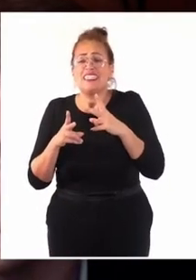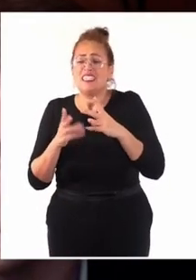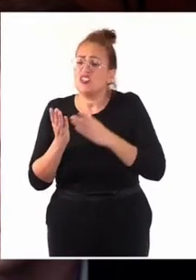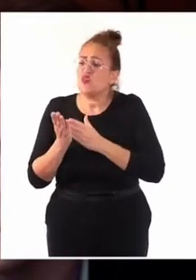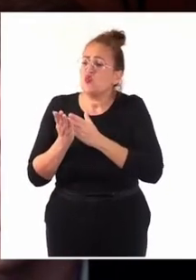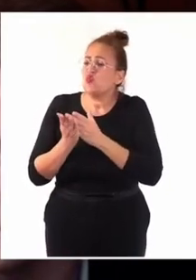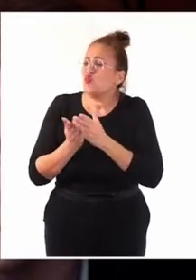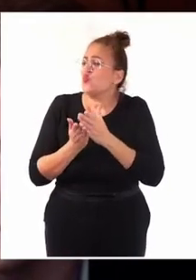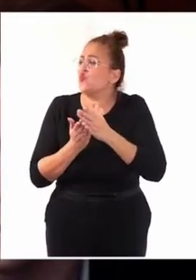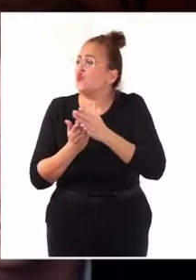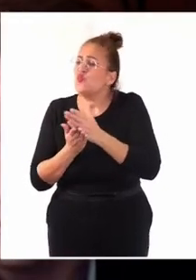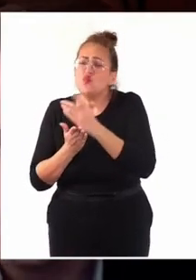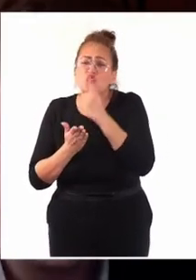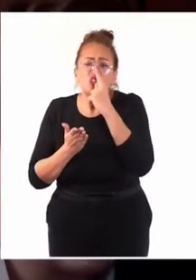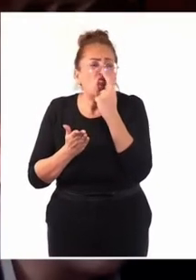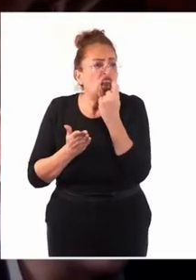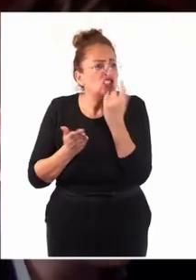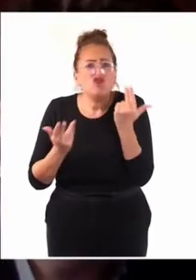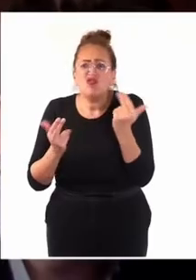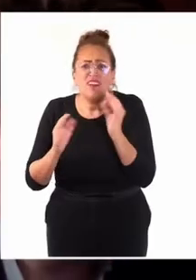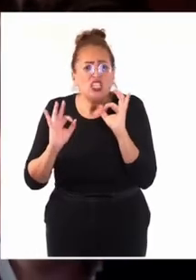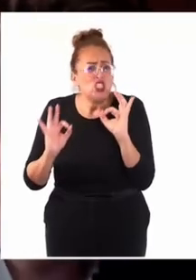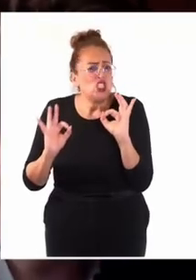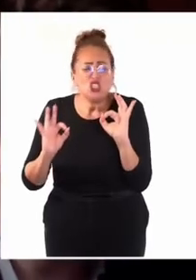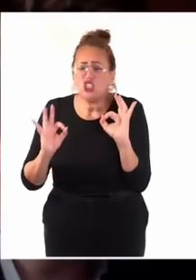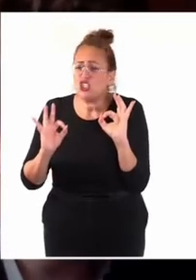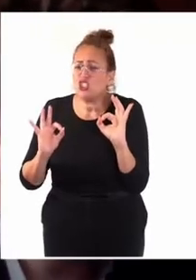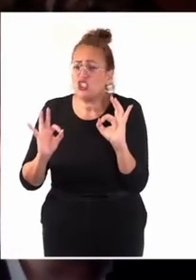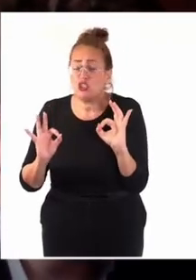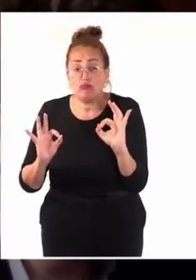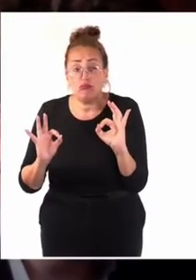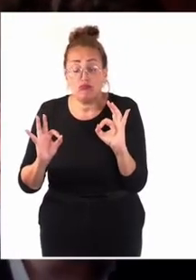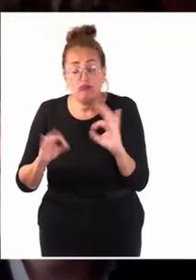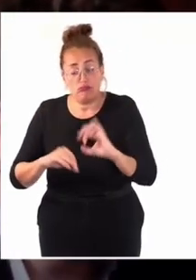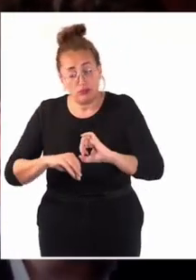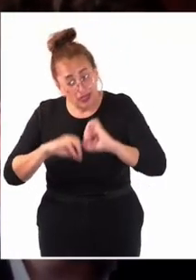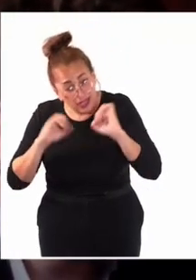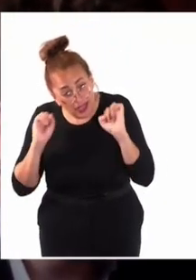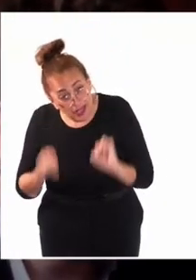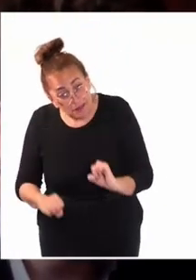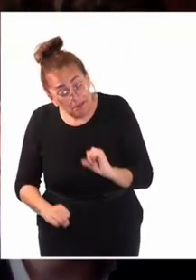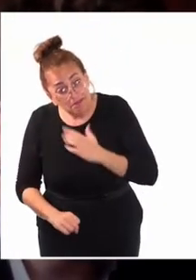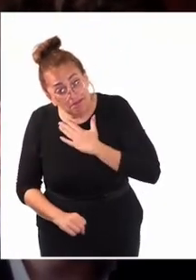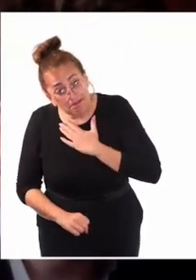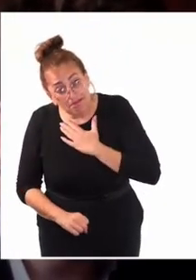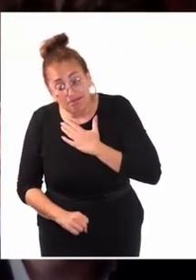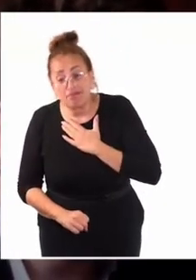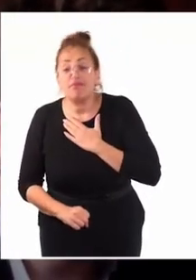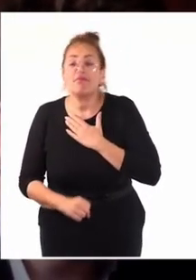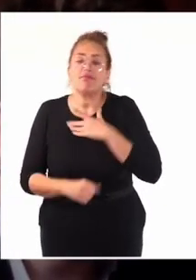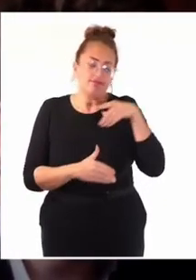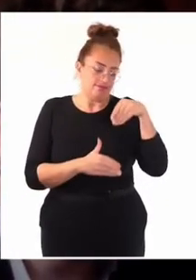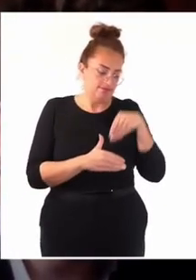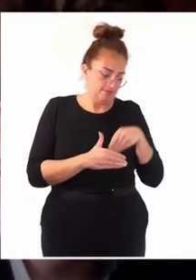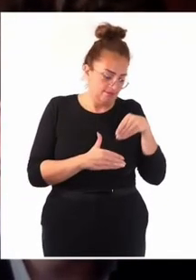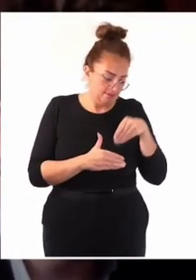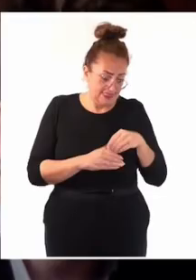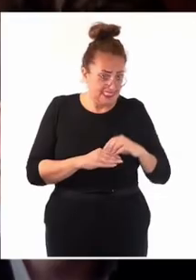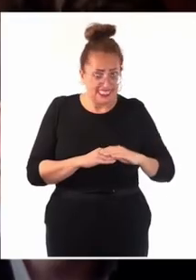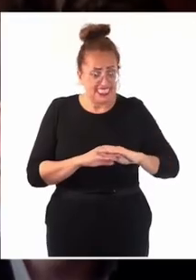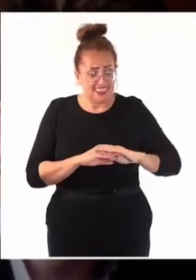saine? Comment osez-vous dire que l'effondrement de l'épargne n'est pas votre